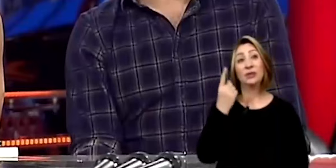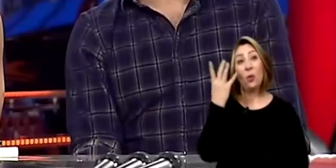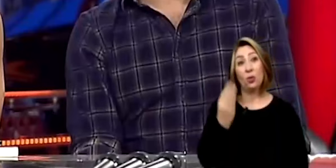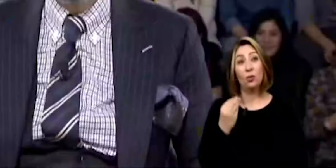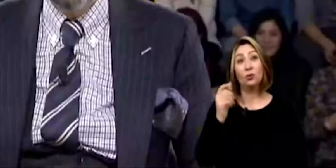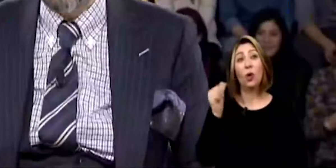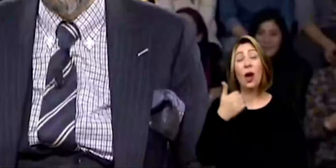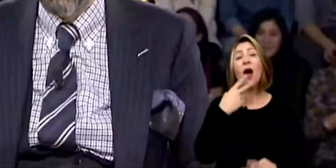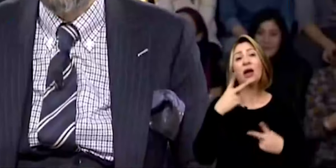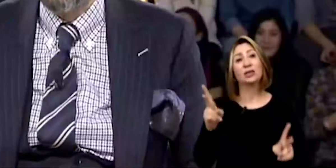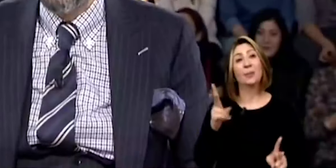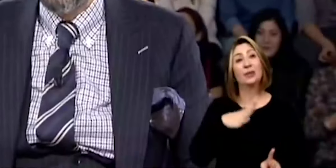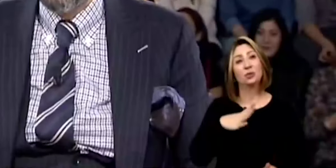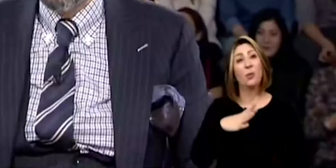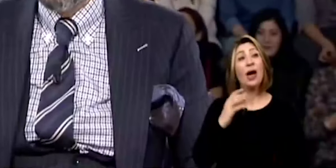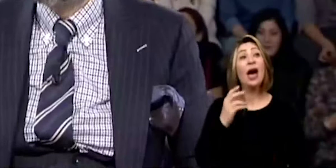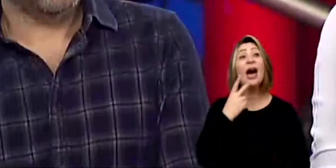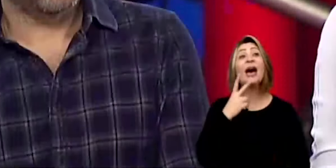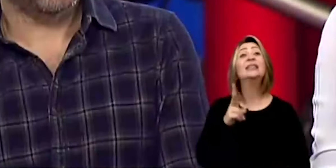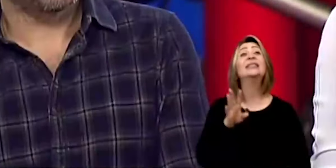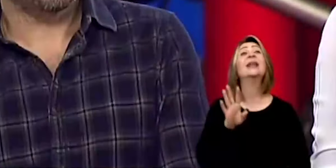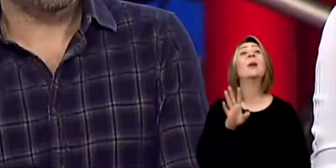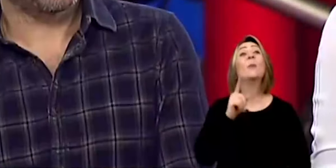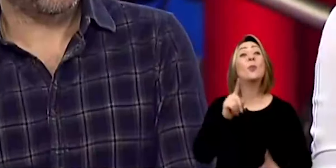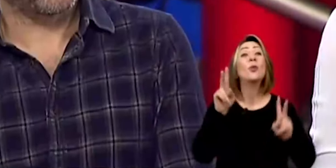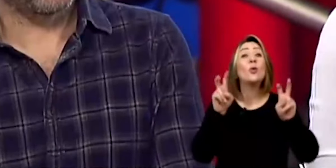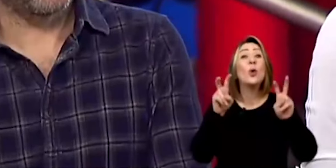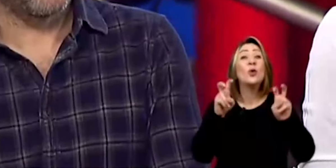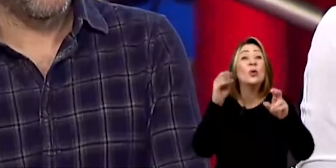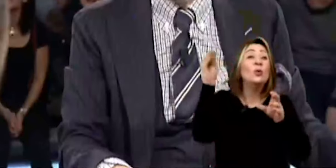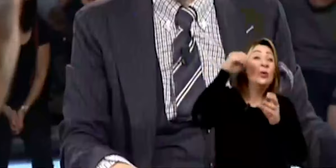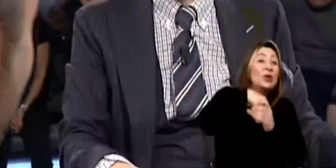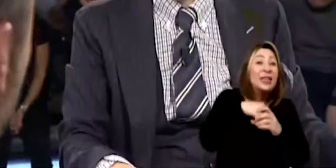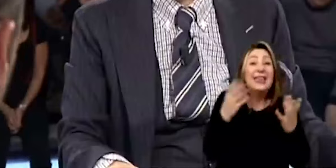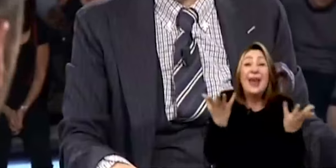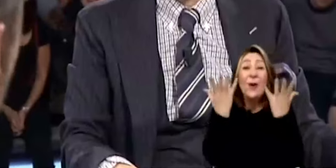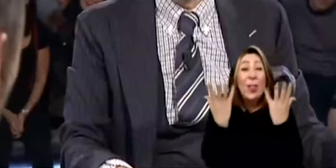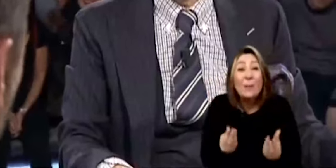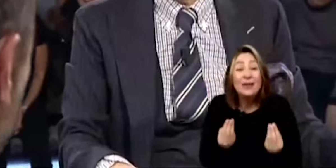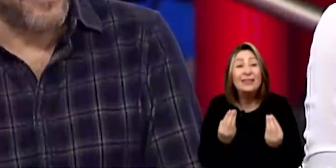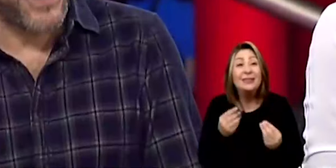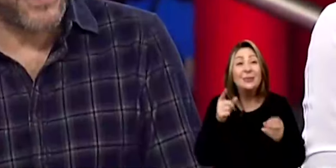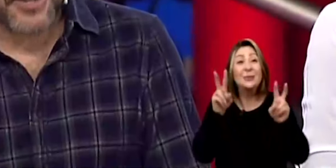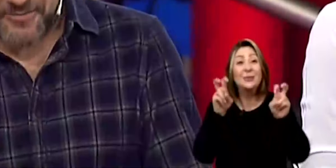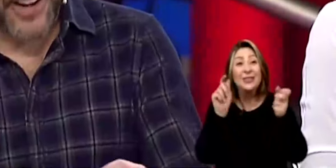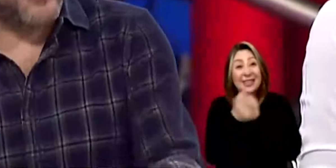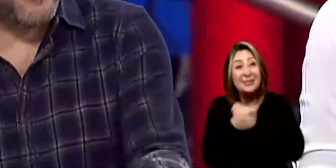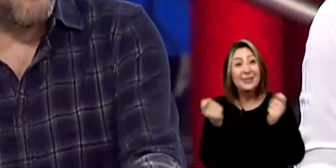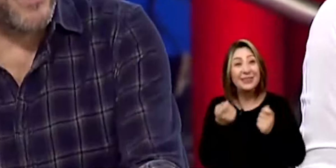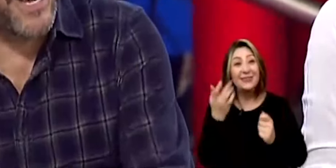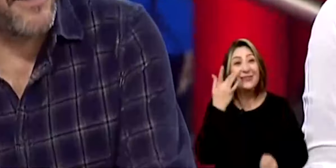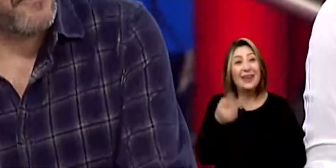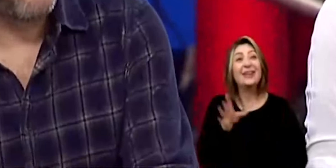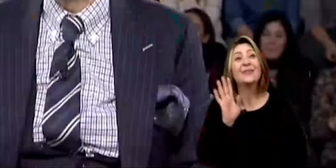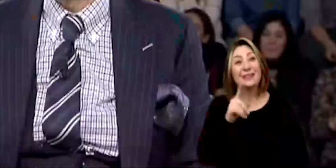açıklamak istiyorum. Hayır. Lütfen açıklama. Yani bu konunun üzerine ne olmuş olabilir çok merak ediyorum. Konuyu değiştirmeye çalışıyorum fark